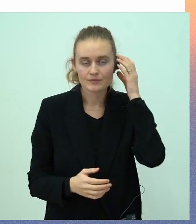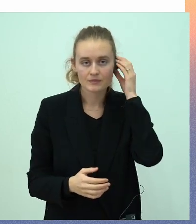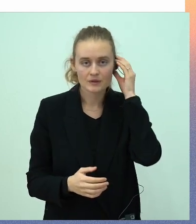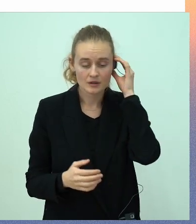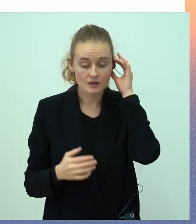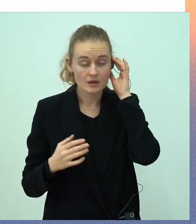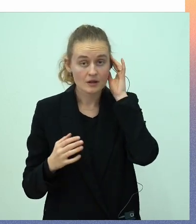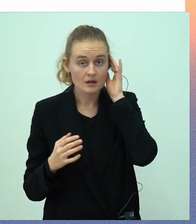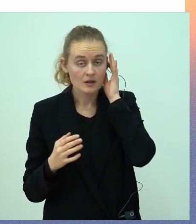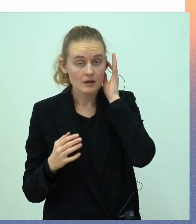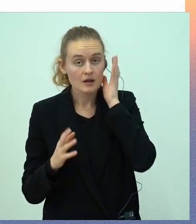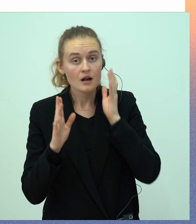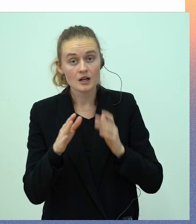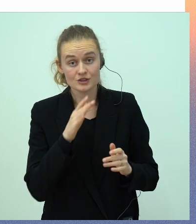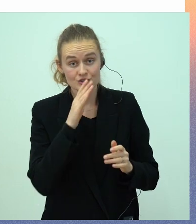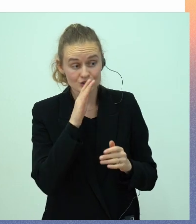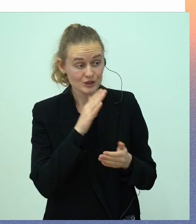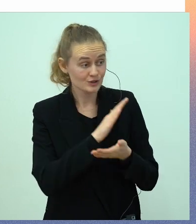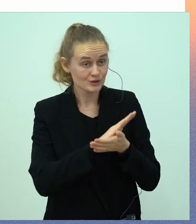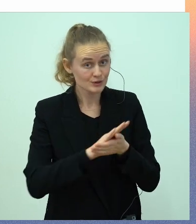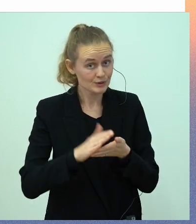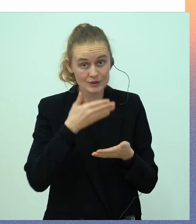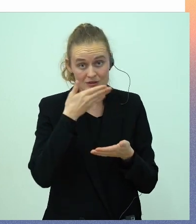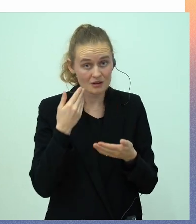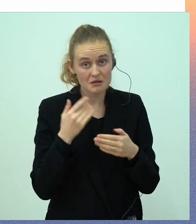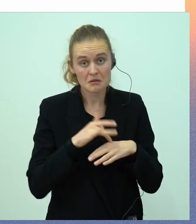žydų kilmės, taip nesijaučia.